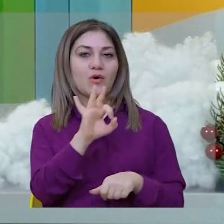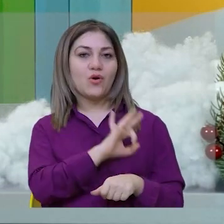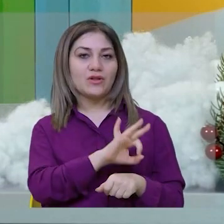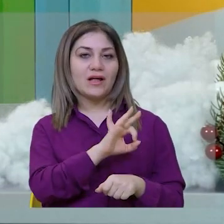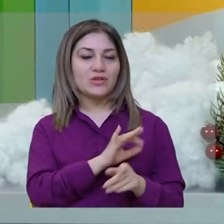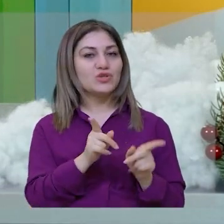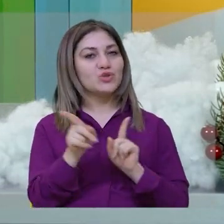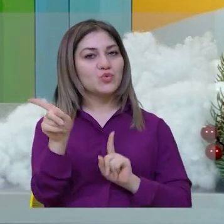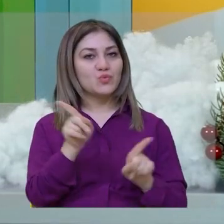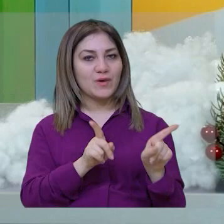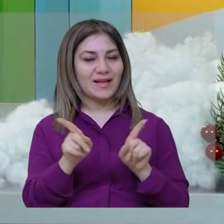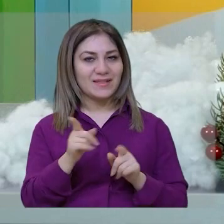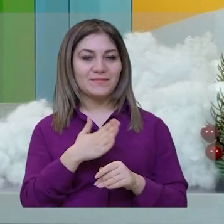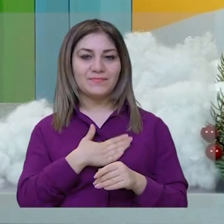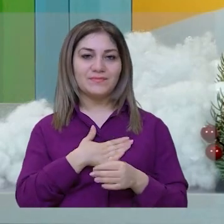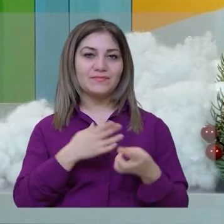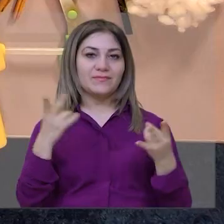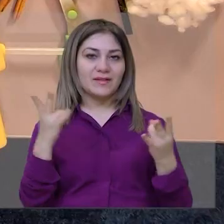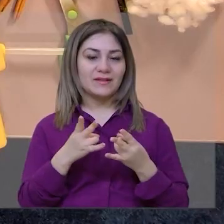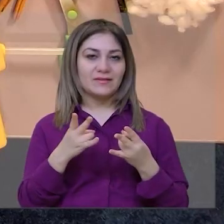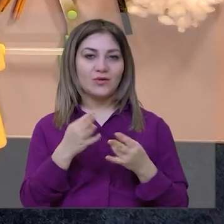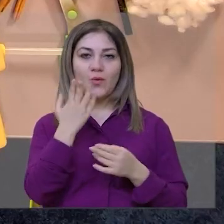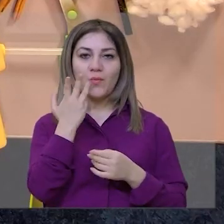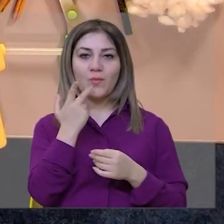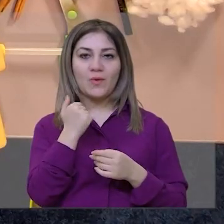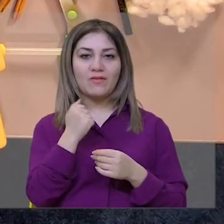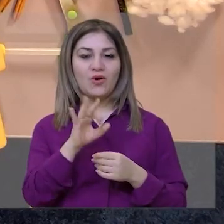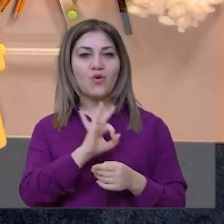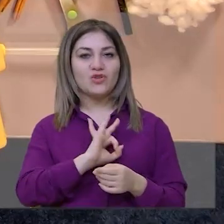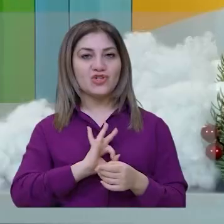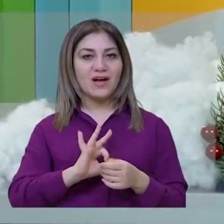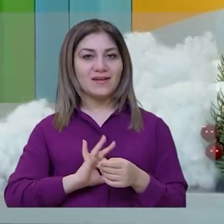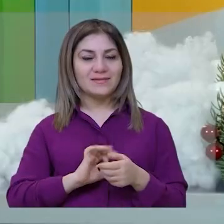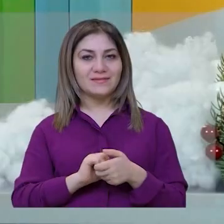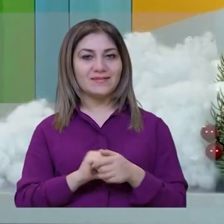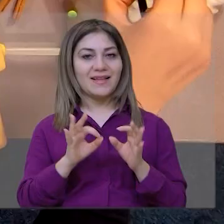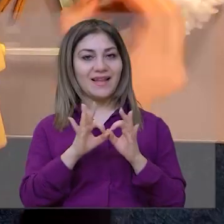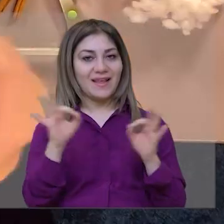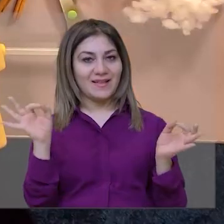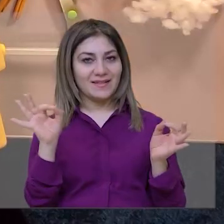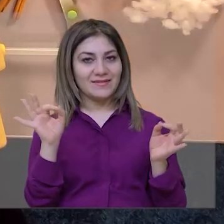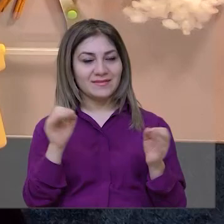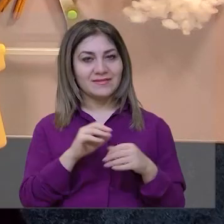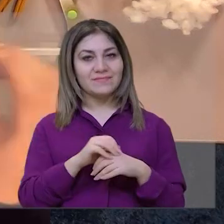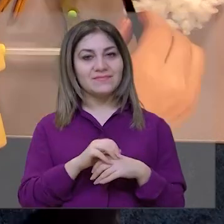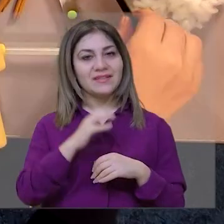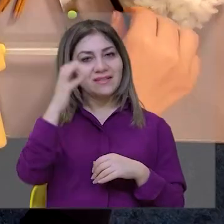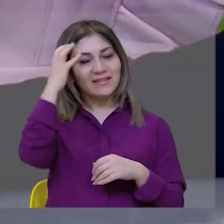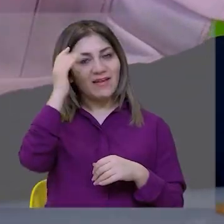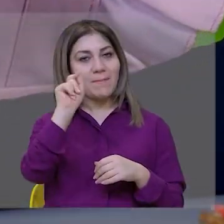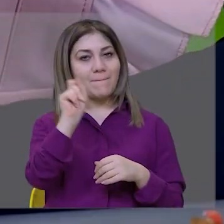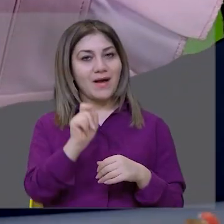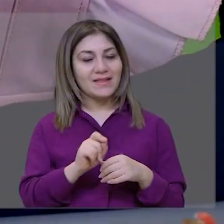օգտագործել ճյուղեր։ Մեզ պետք են գունավոր կոճակներ, թել, սև կախարդական